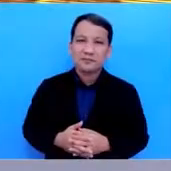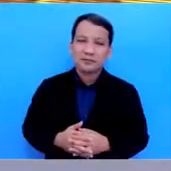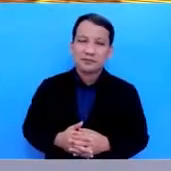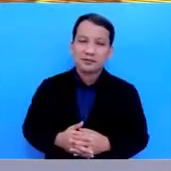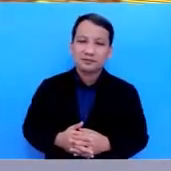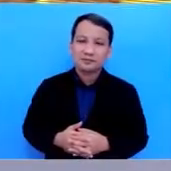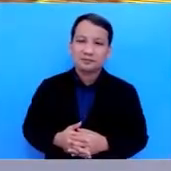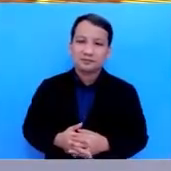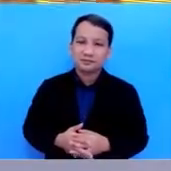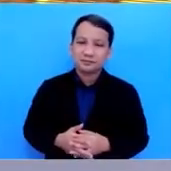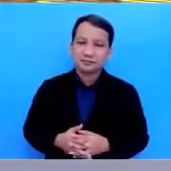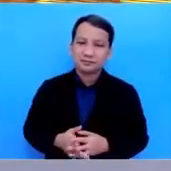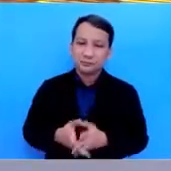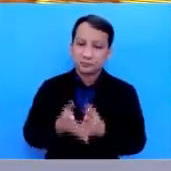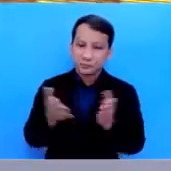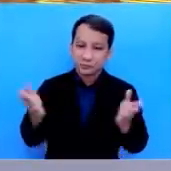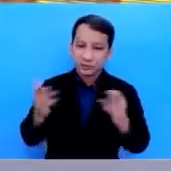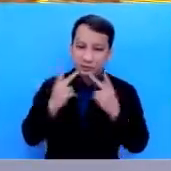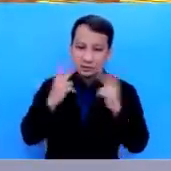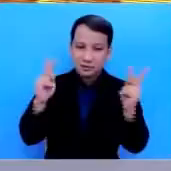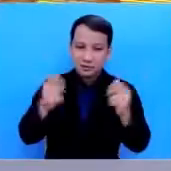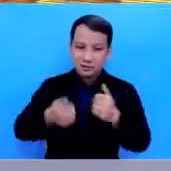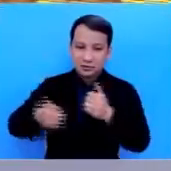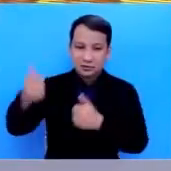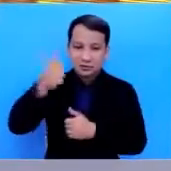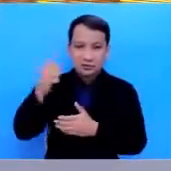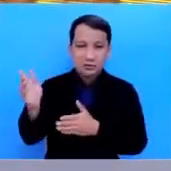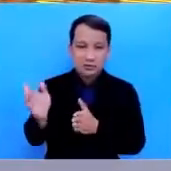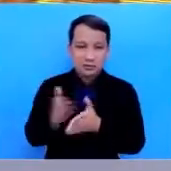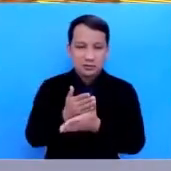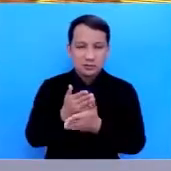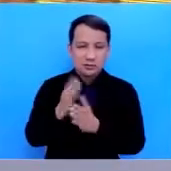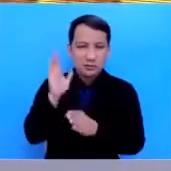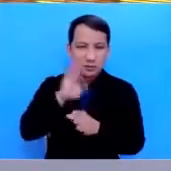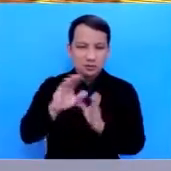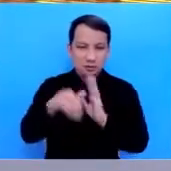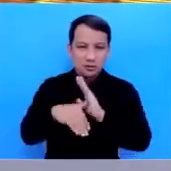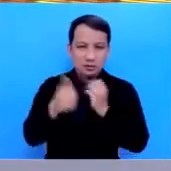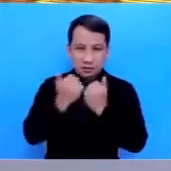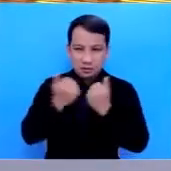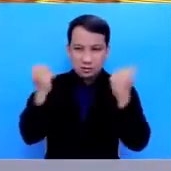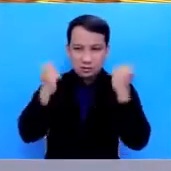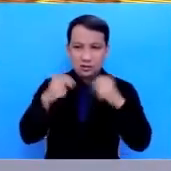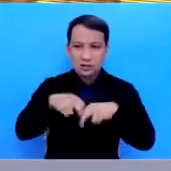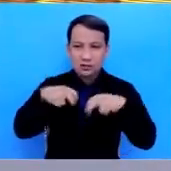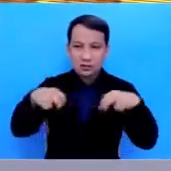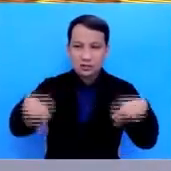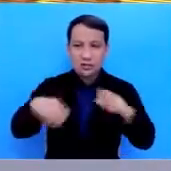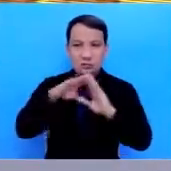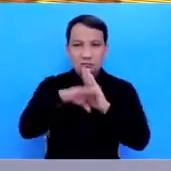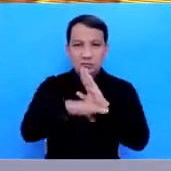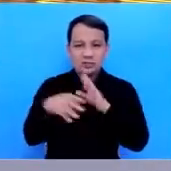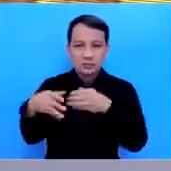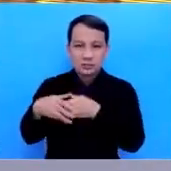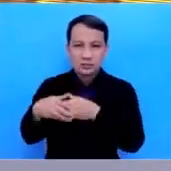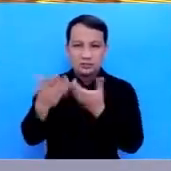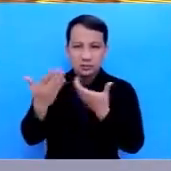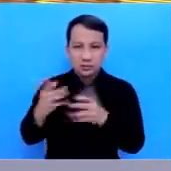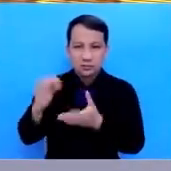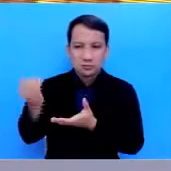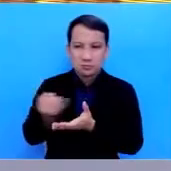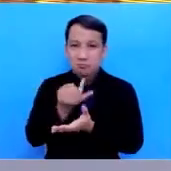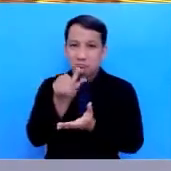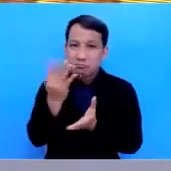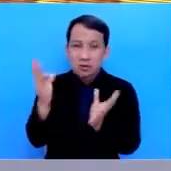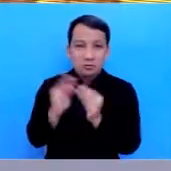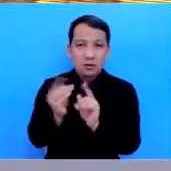Kasunod ng proklamasyon ng mga nanalong senador, pinaplansyo na ng COMELEC ang pag-aanunsyo sa mga uupong party list group oras na mabilang ang botong